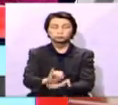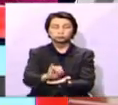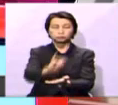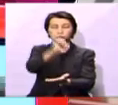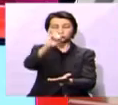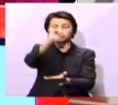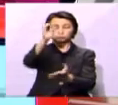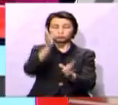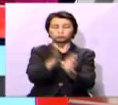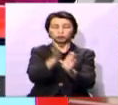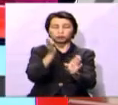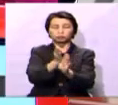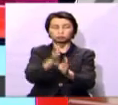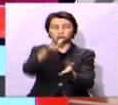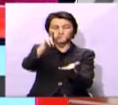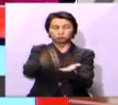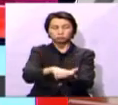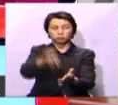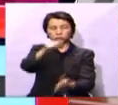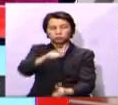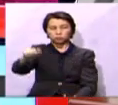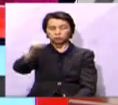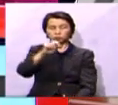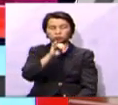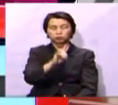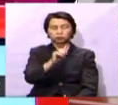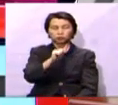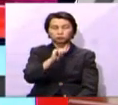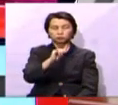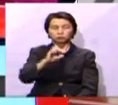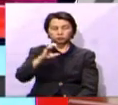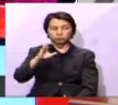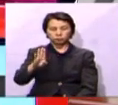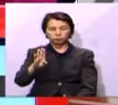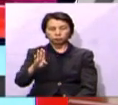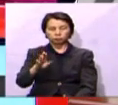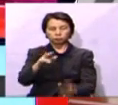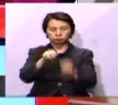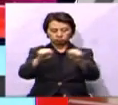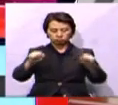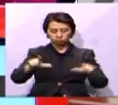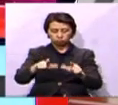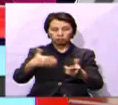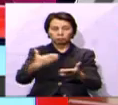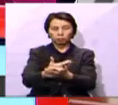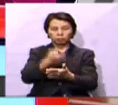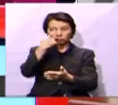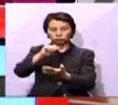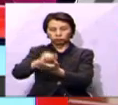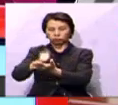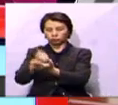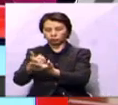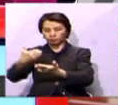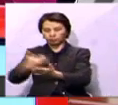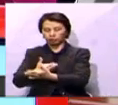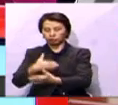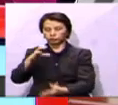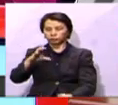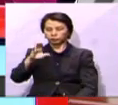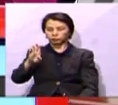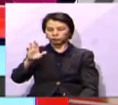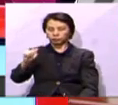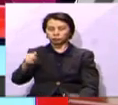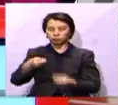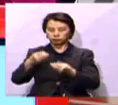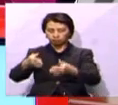Institut Bank-Bank Bertauliah Asia AICB melancarkan pensijilan baharu bagi juru audit bank CBA yang